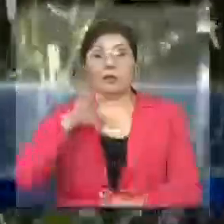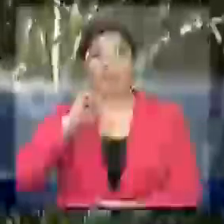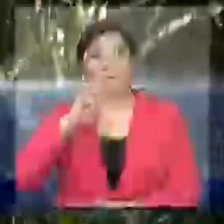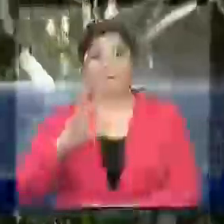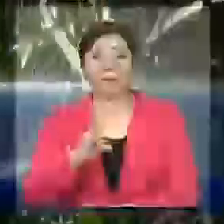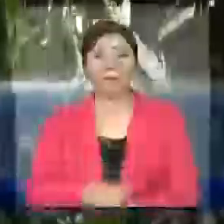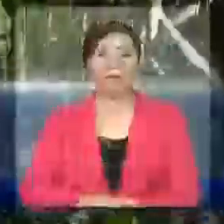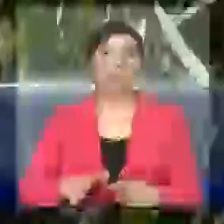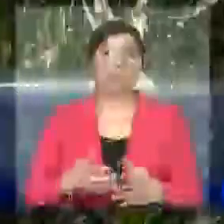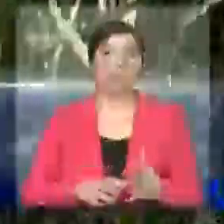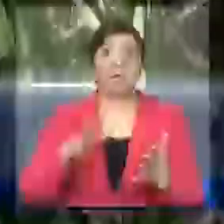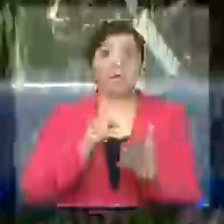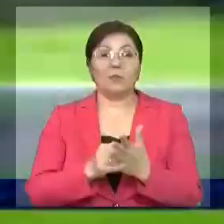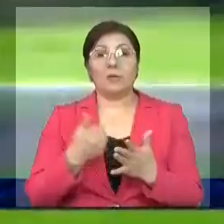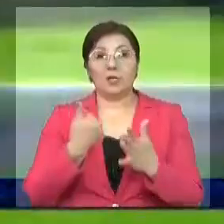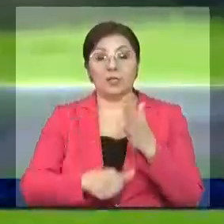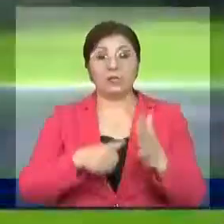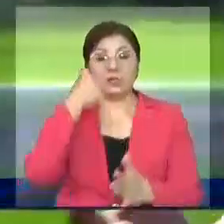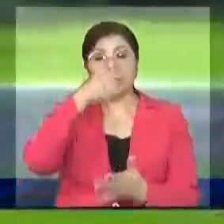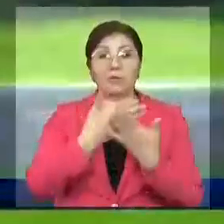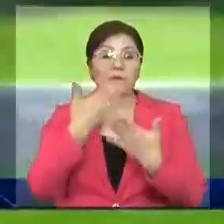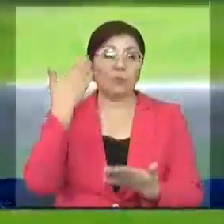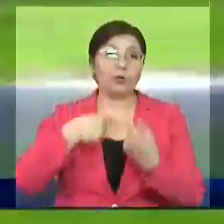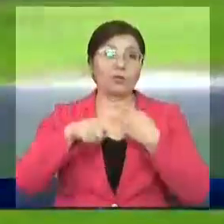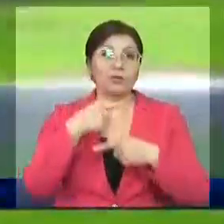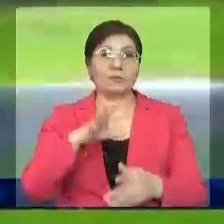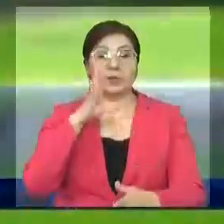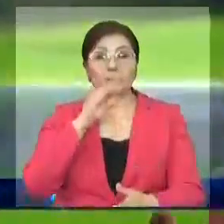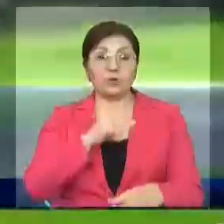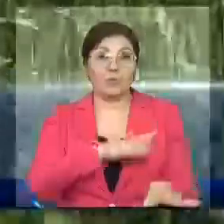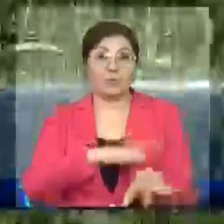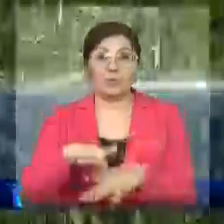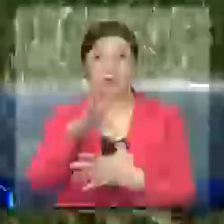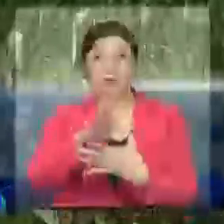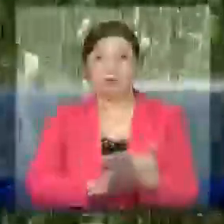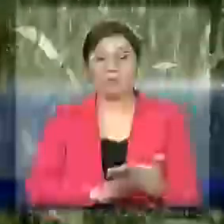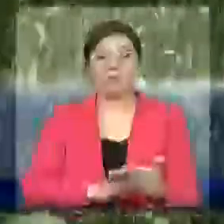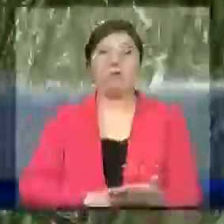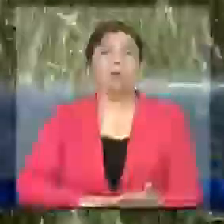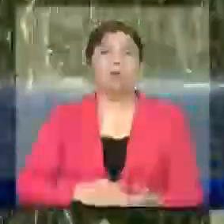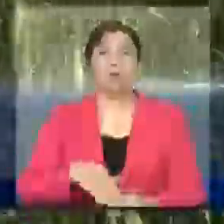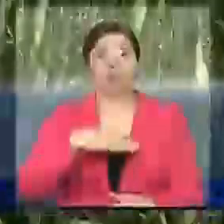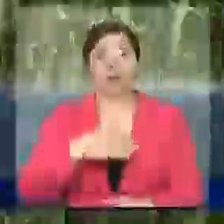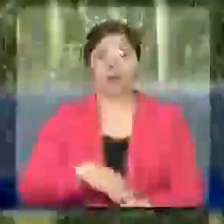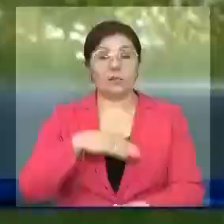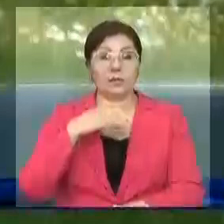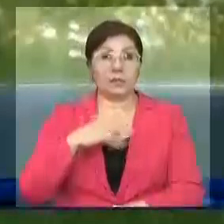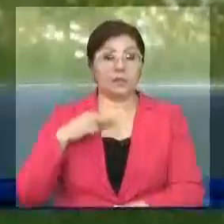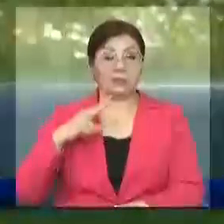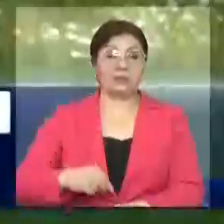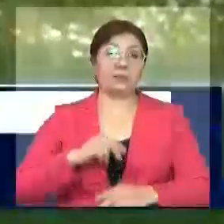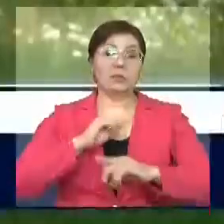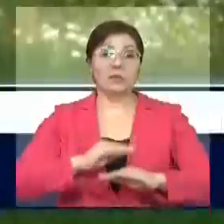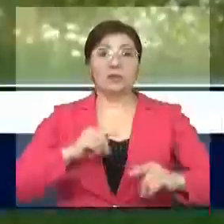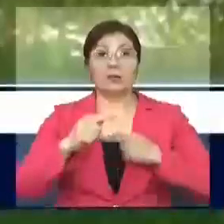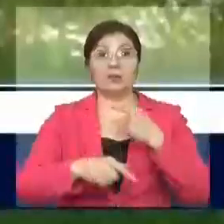сельскохозяйственной отрасли середины 60-х годов прошлого века. Его дело успешно в наши дни продолжают сын Иван и внук Михаил. Наше хозяйство образовалось в